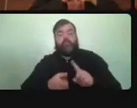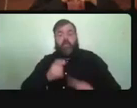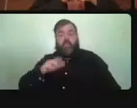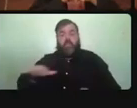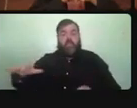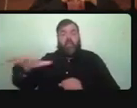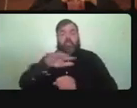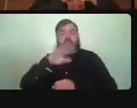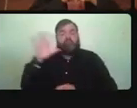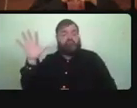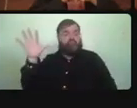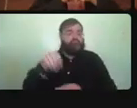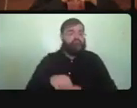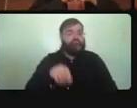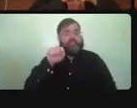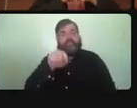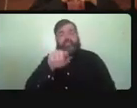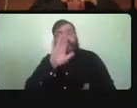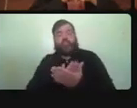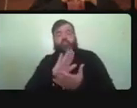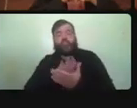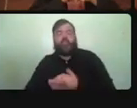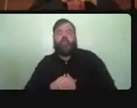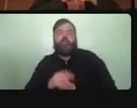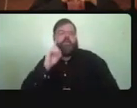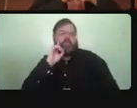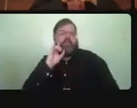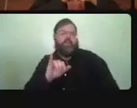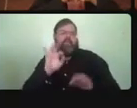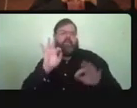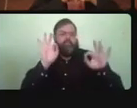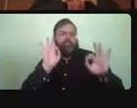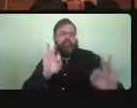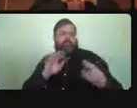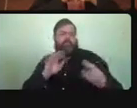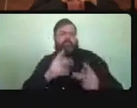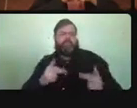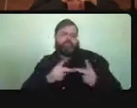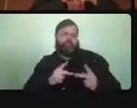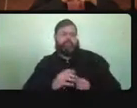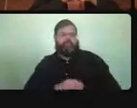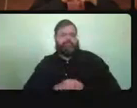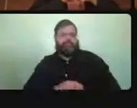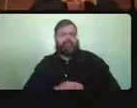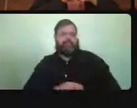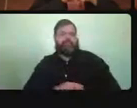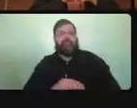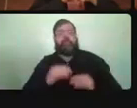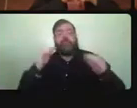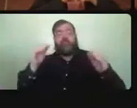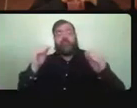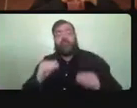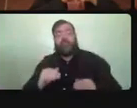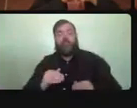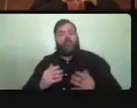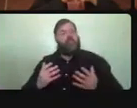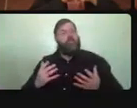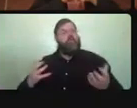kuwa tutaweza kuwavutia wasichana wadogo katika jamii